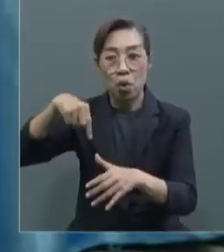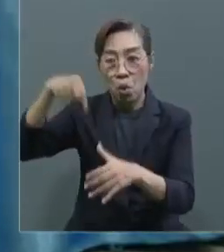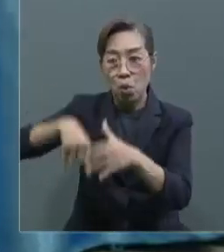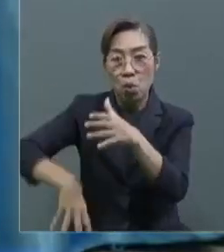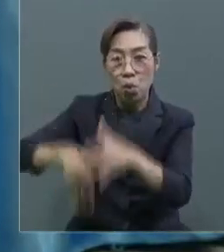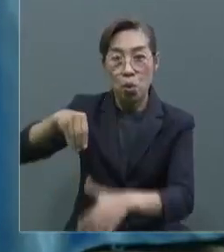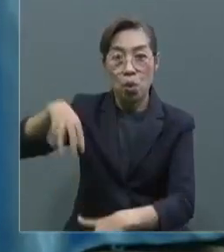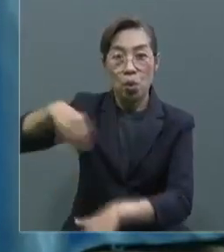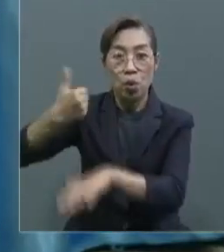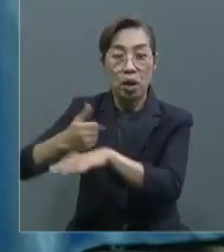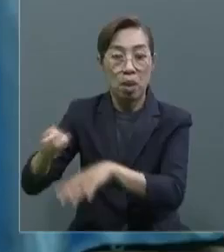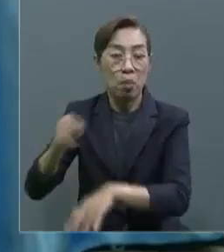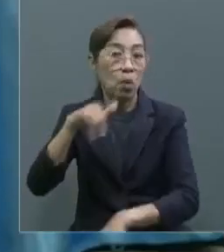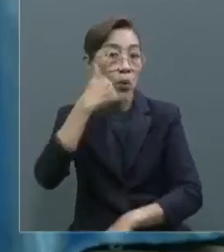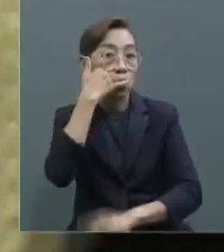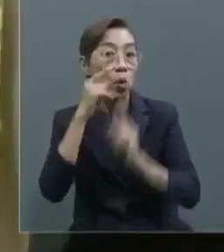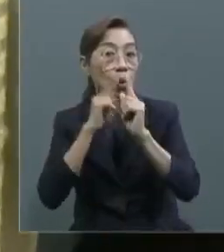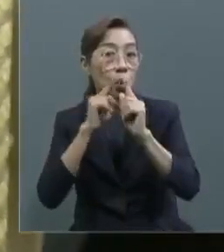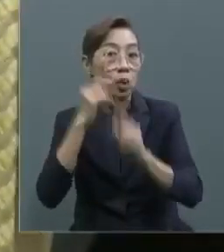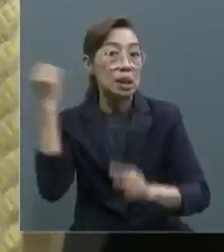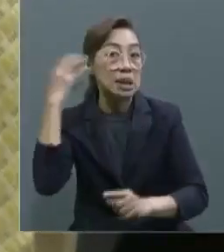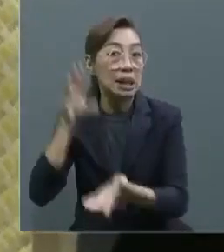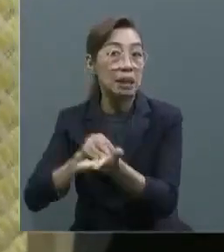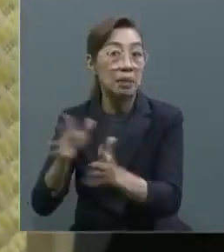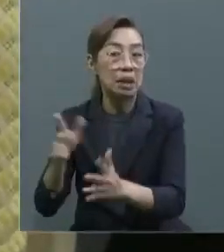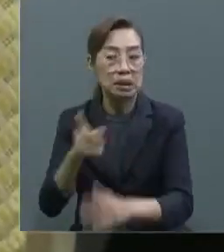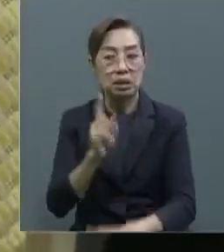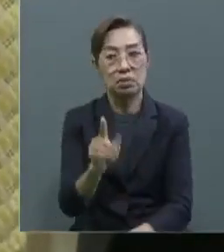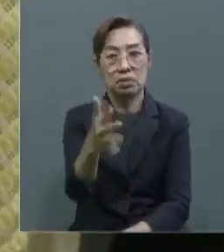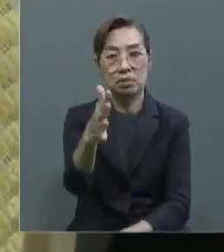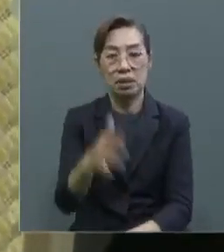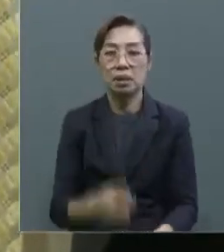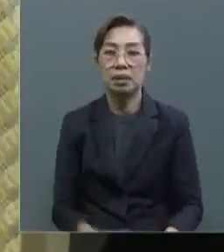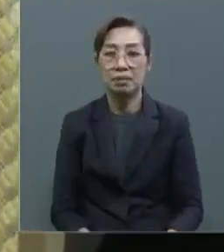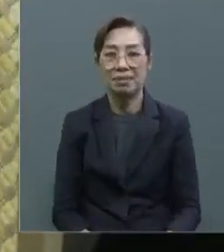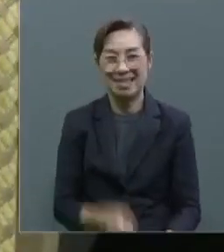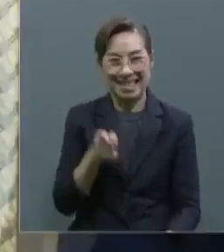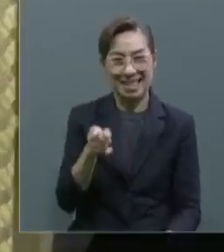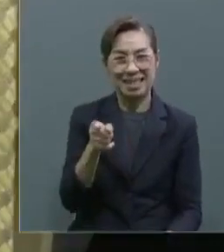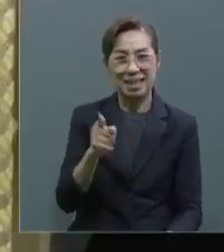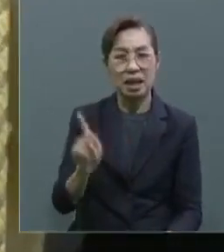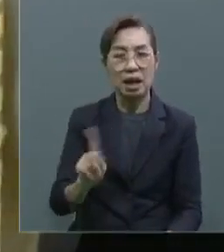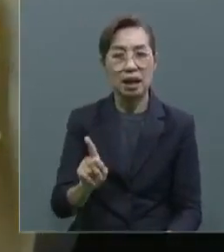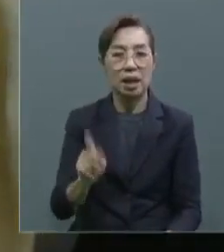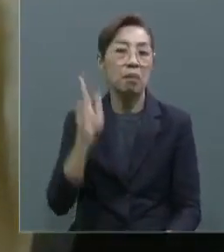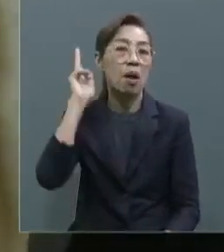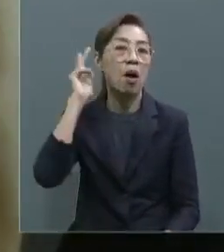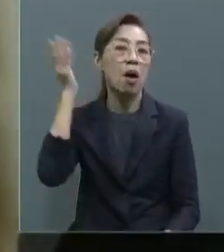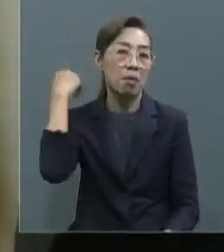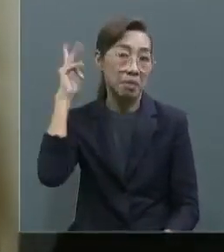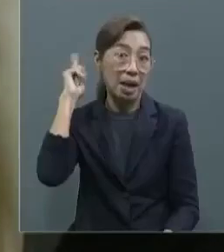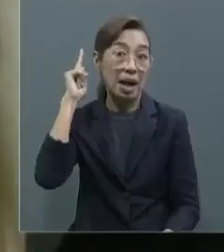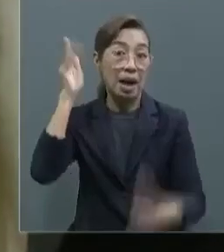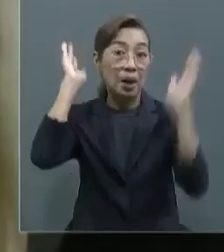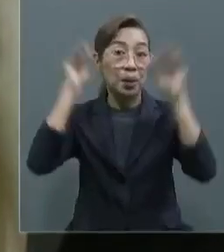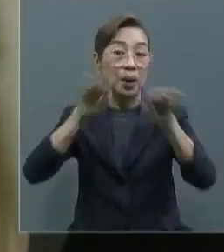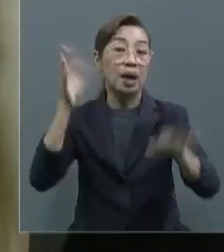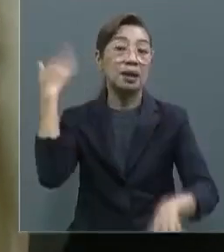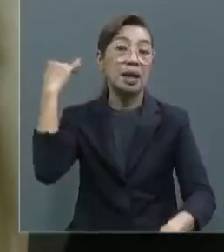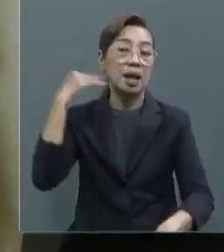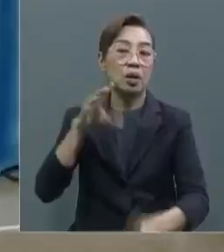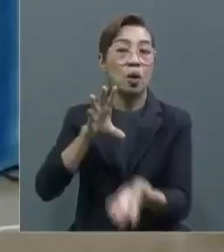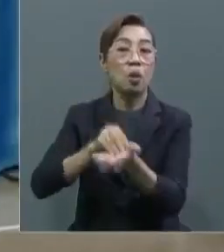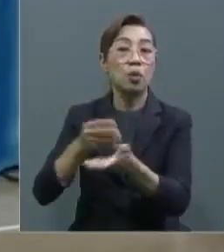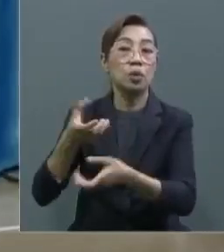นั้นระบุว่ามีคลิปเสียงนั้นก็ไม่มีแต่อย่างใดทีนี้มาดูข้อมูลกันนะ ค ะเป็นข่าวที่มีการข้อมูลย้